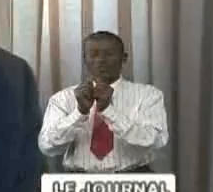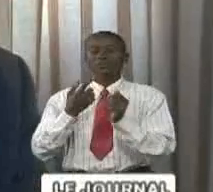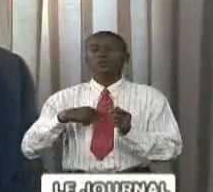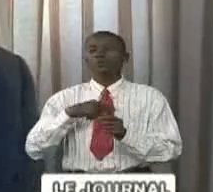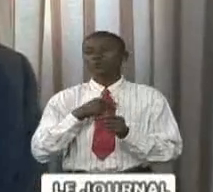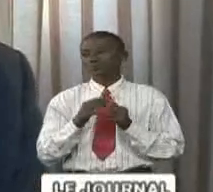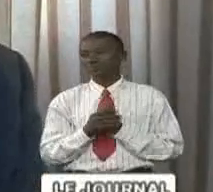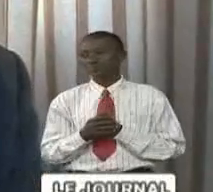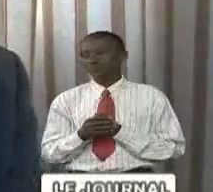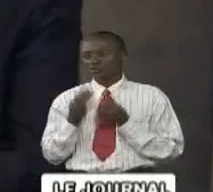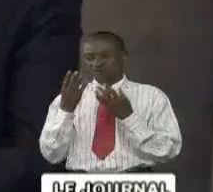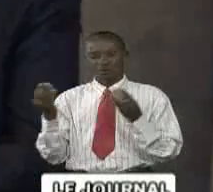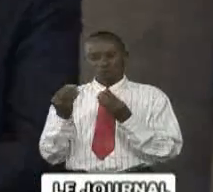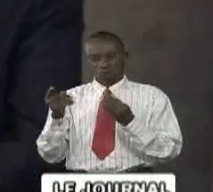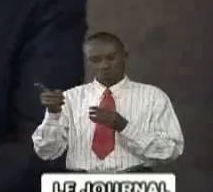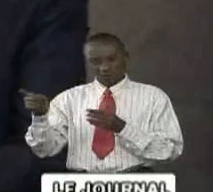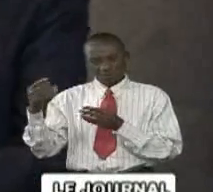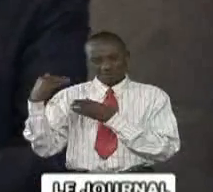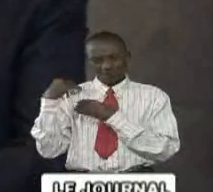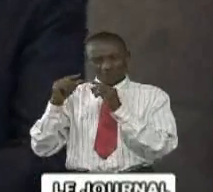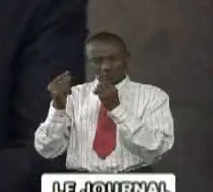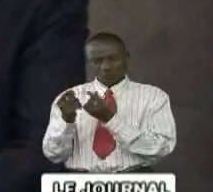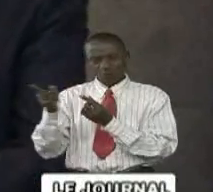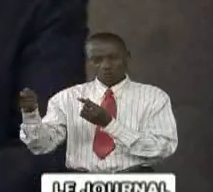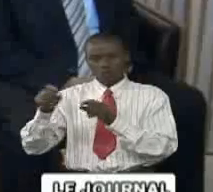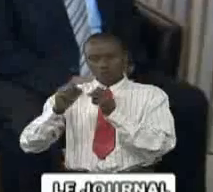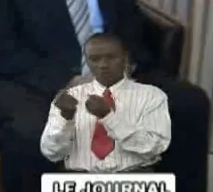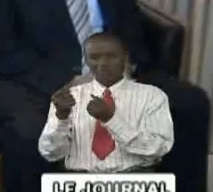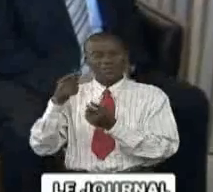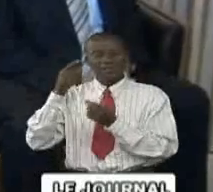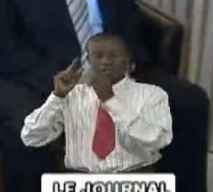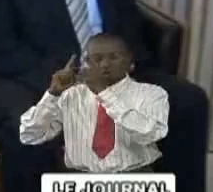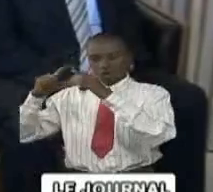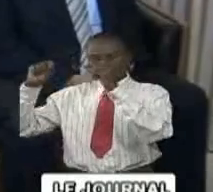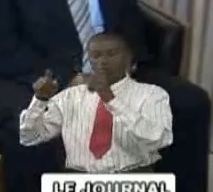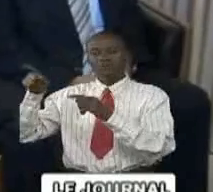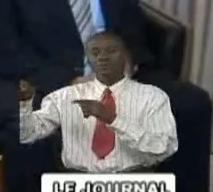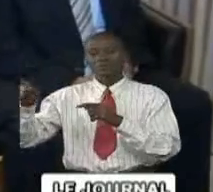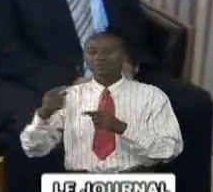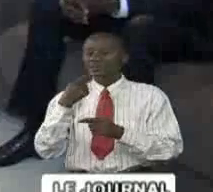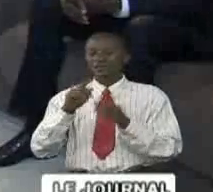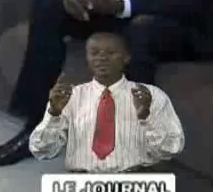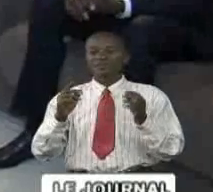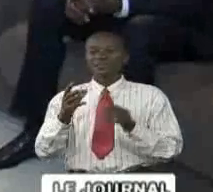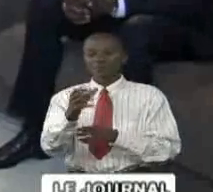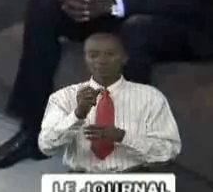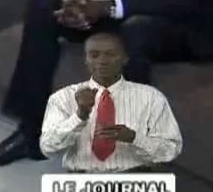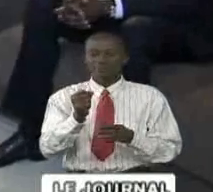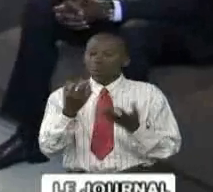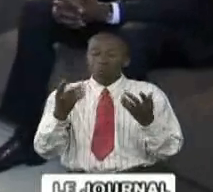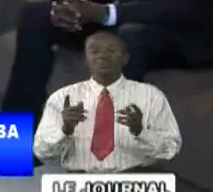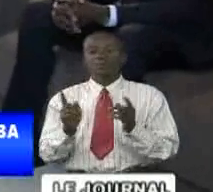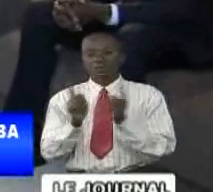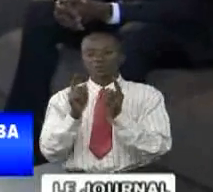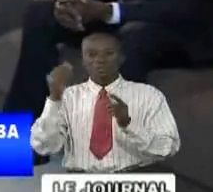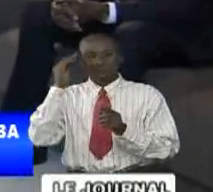visite d'adieu de Yonezaki à Daniel Moukoko Samba a aussi été des retrouvailles entre deux anciens condisciples. Il y a quelques années,